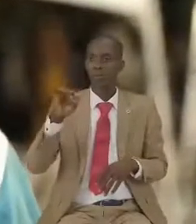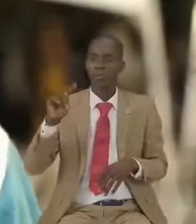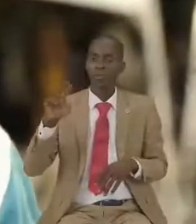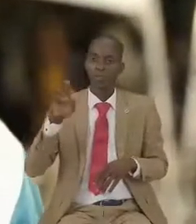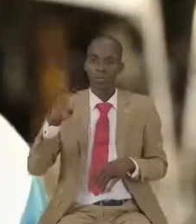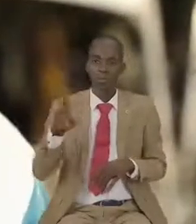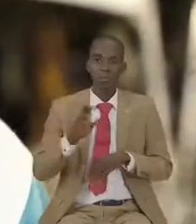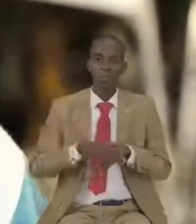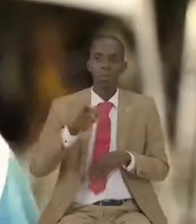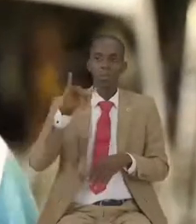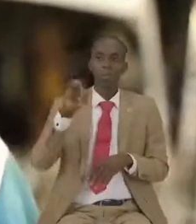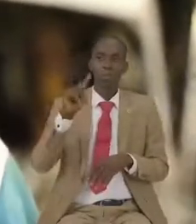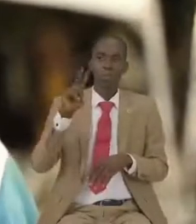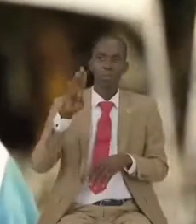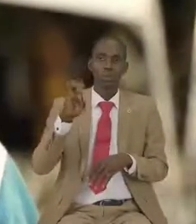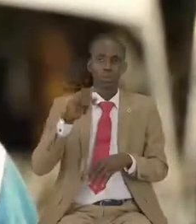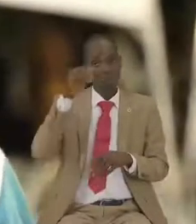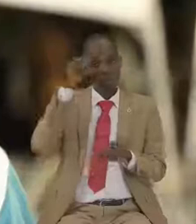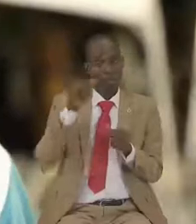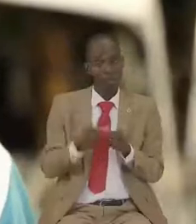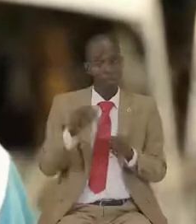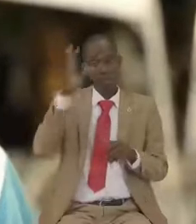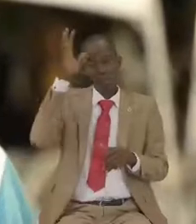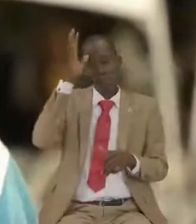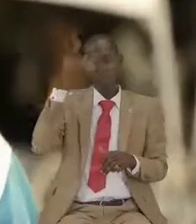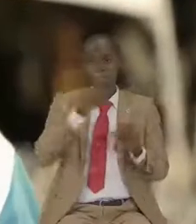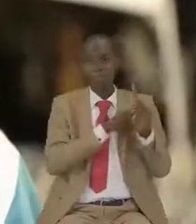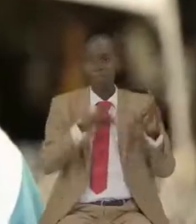234 915 444 99 92 63 plus